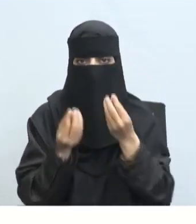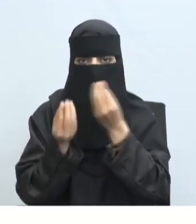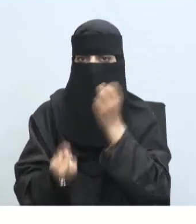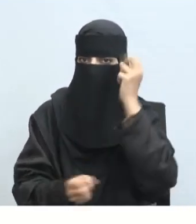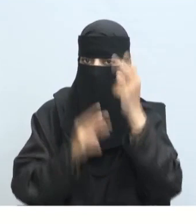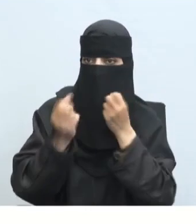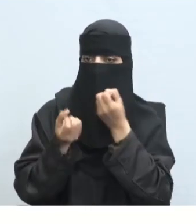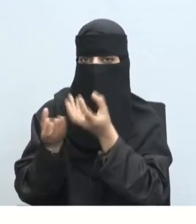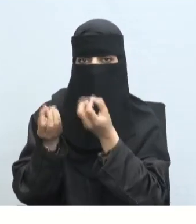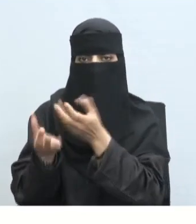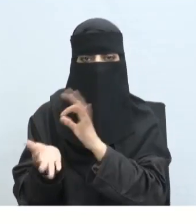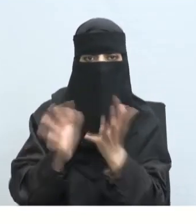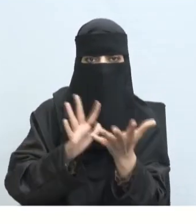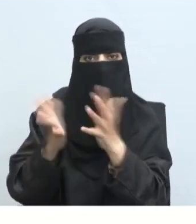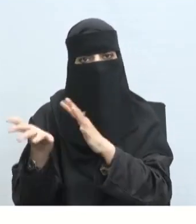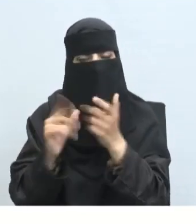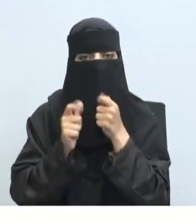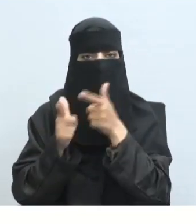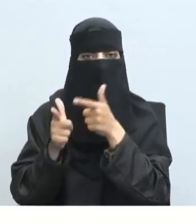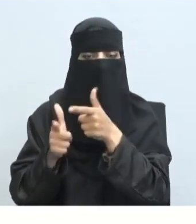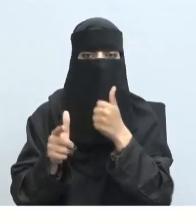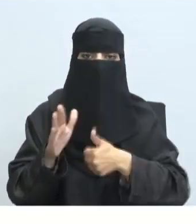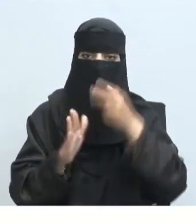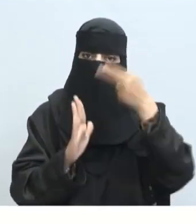لاتخاذ القرارات في اداره